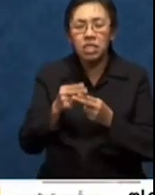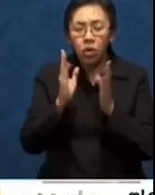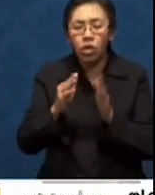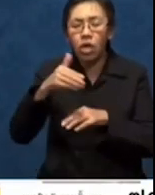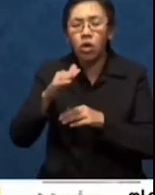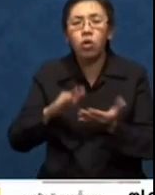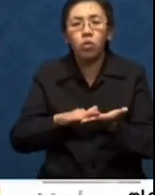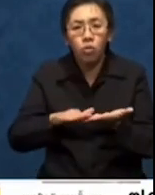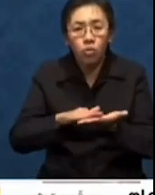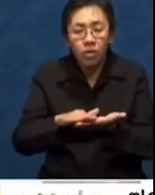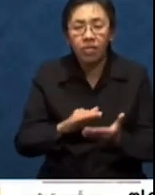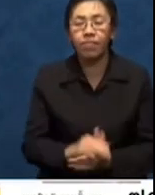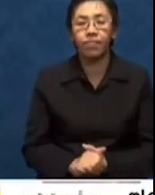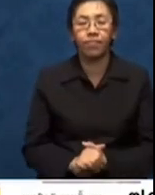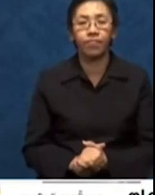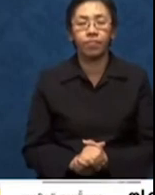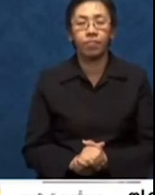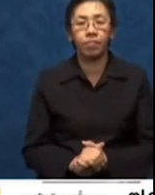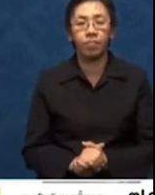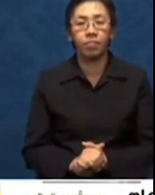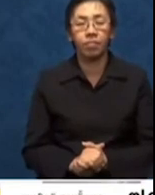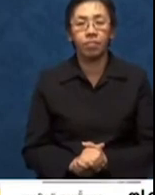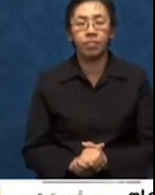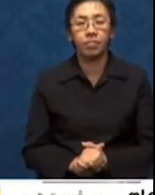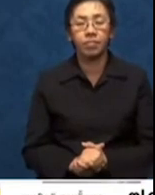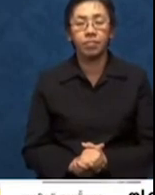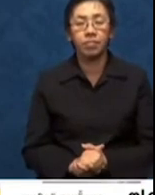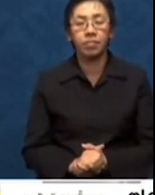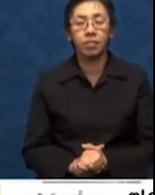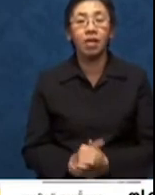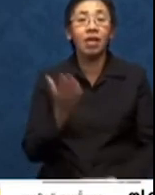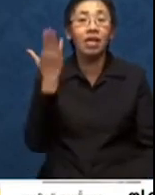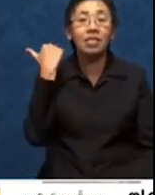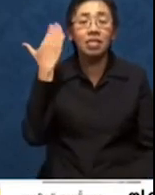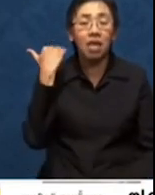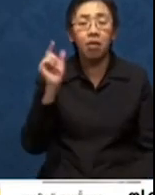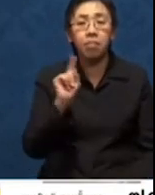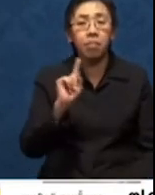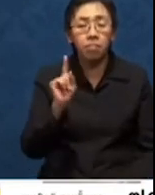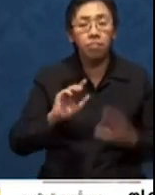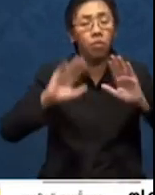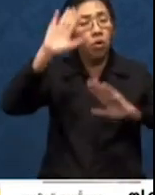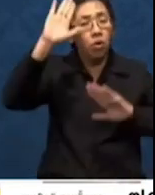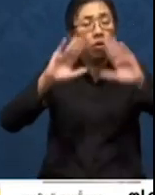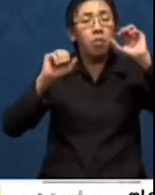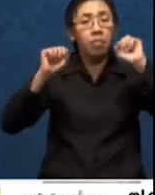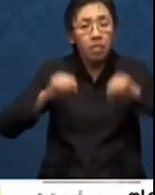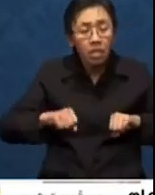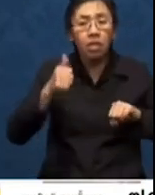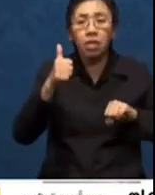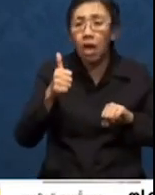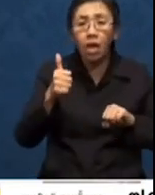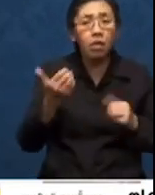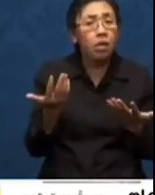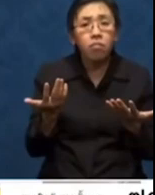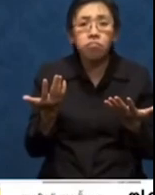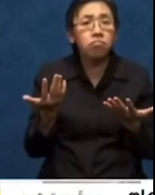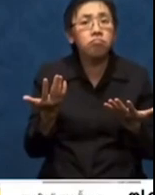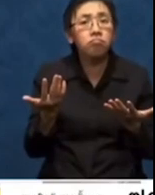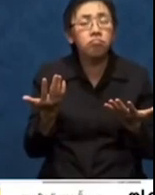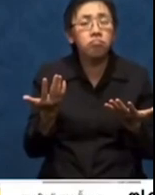อกณวันนั้นเราก็มีการลงมติในเรื่องนี้ได้อย่างเป็นปกติ